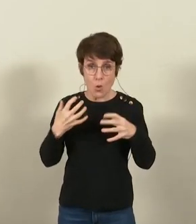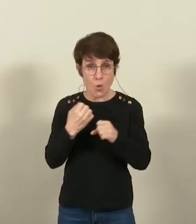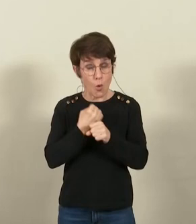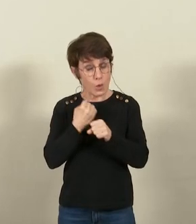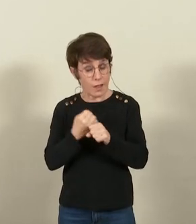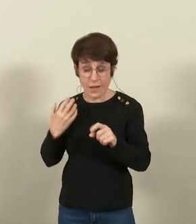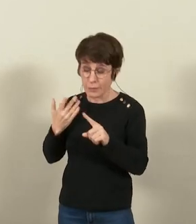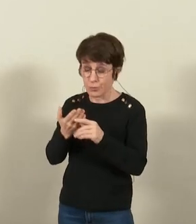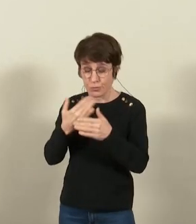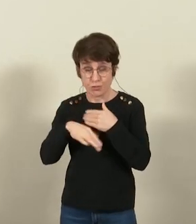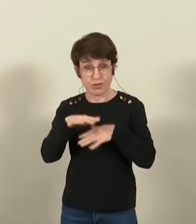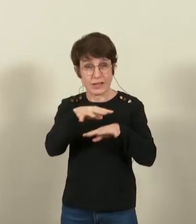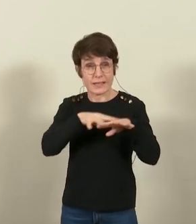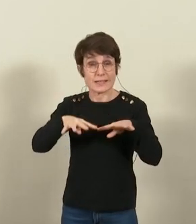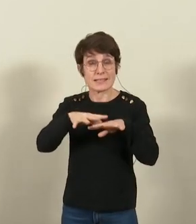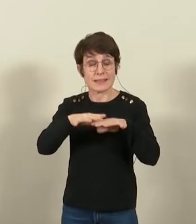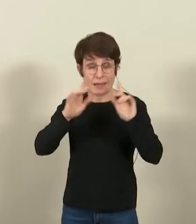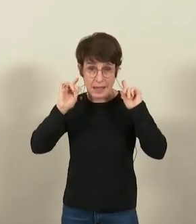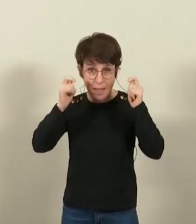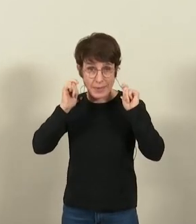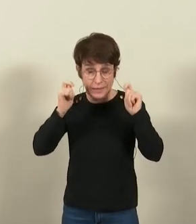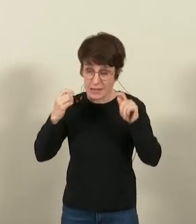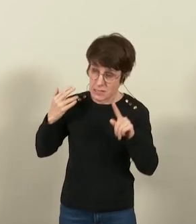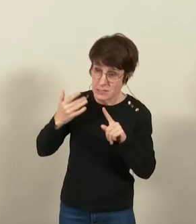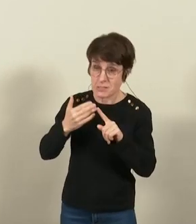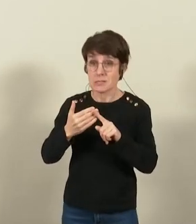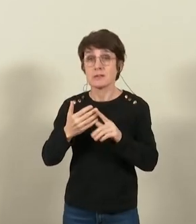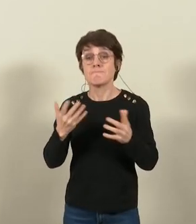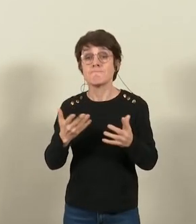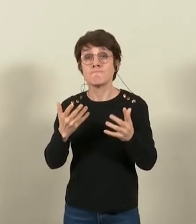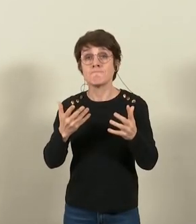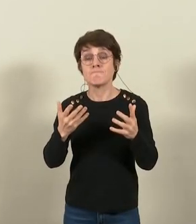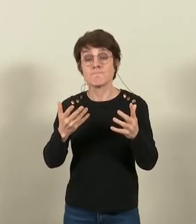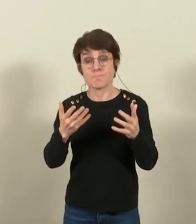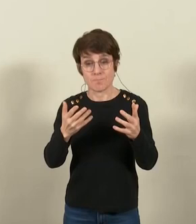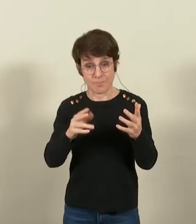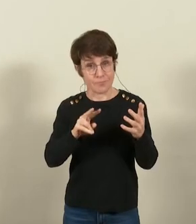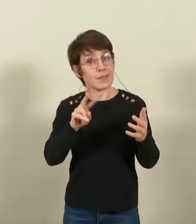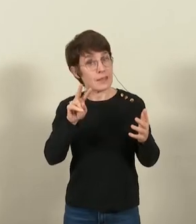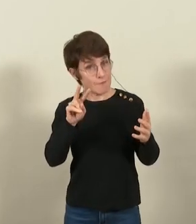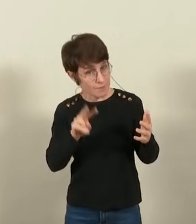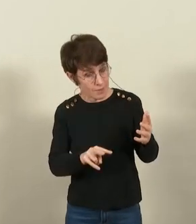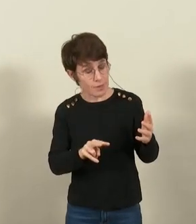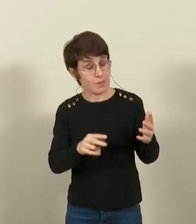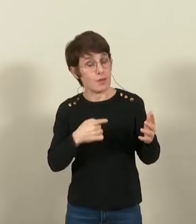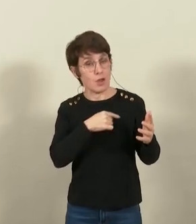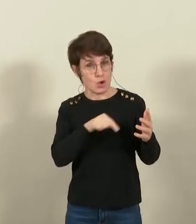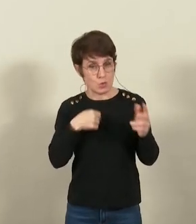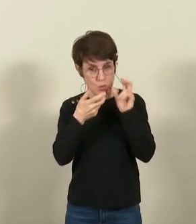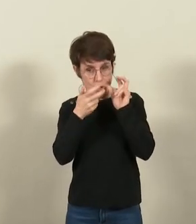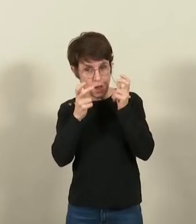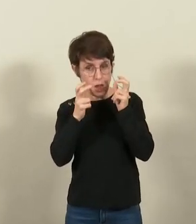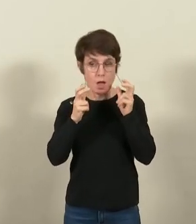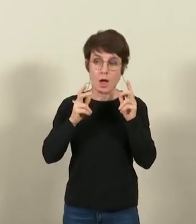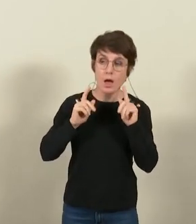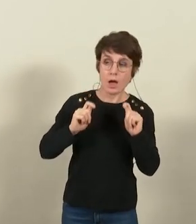cité de laabay et il est vrai que nous sommes nous serons vigilants à vraiment